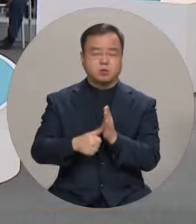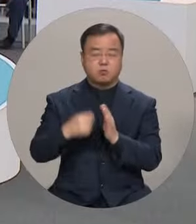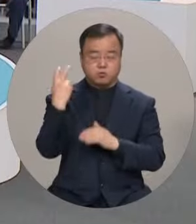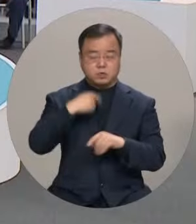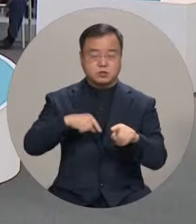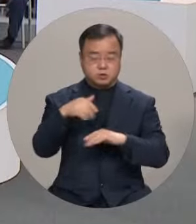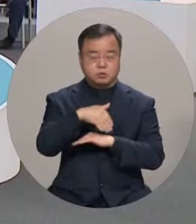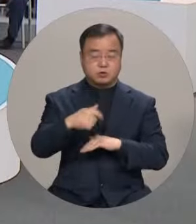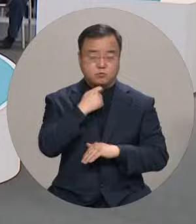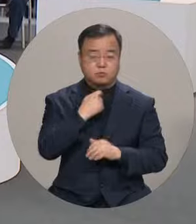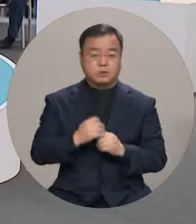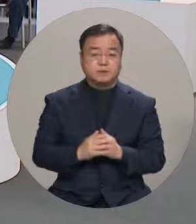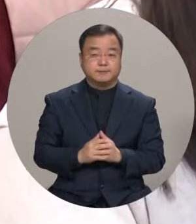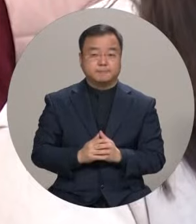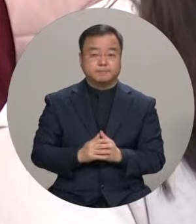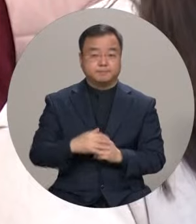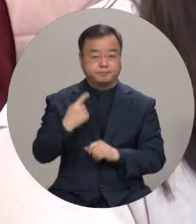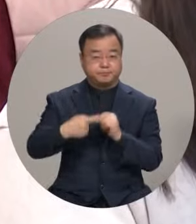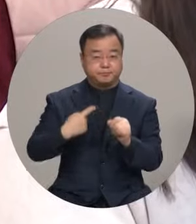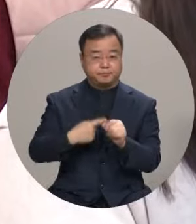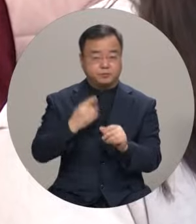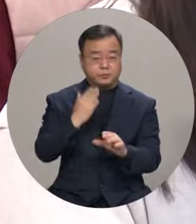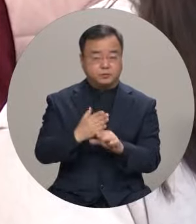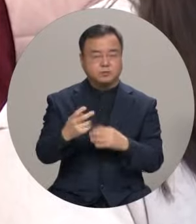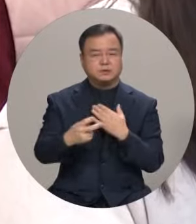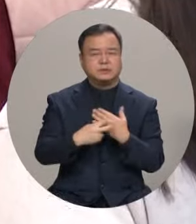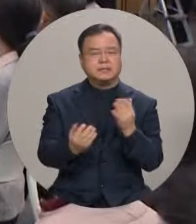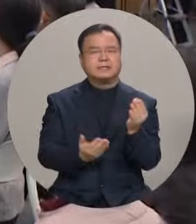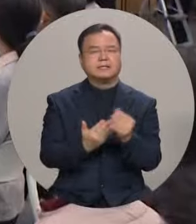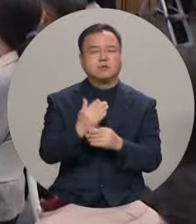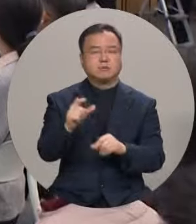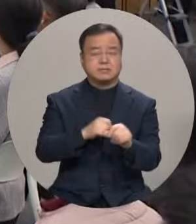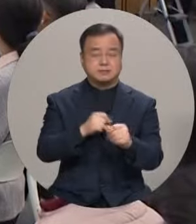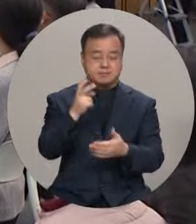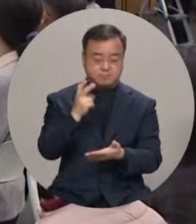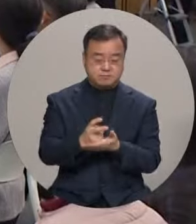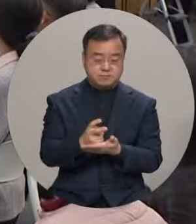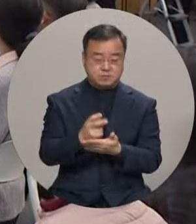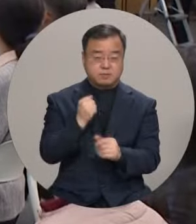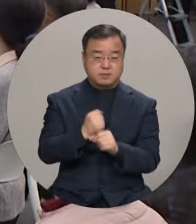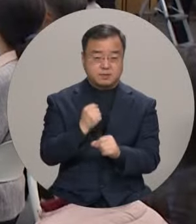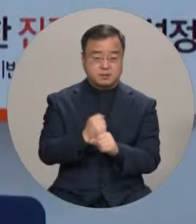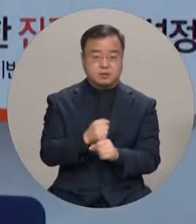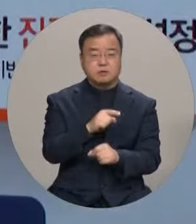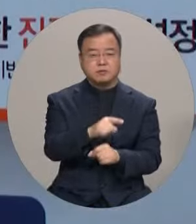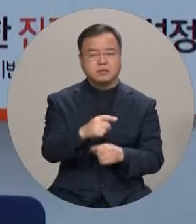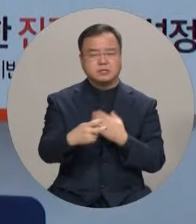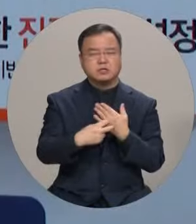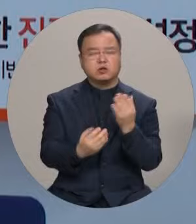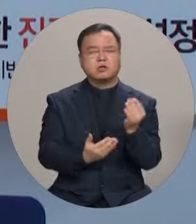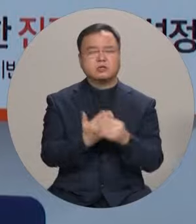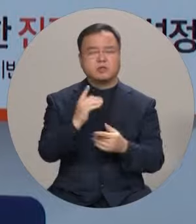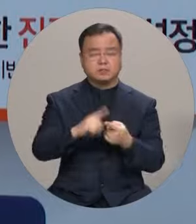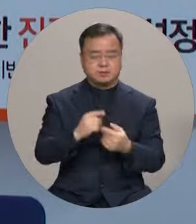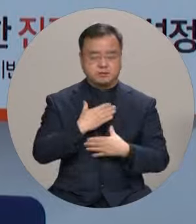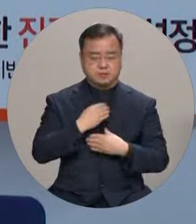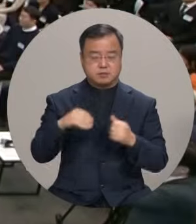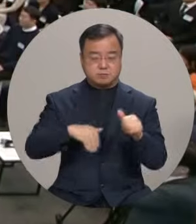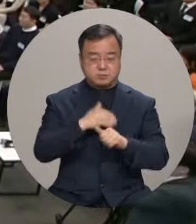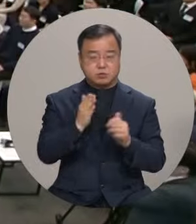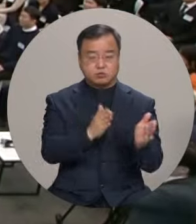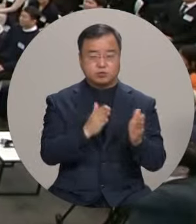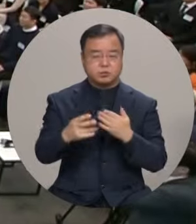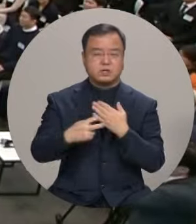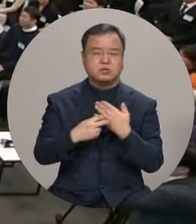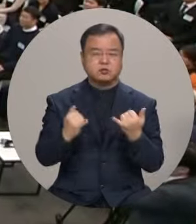정부는 이와 함께 연내 의료 사고 처리 특례법을 제정해 의료 사고 안전망을 구축하고 의료인을 법적으로 보호하는